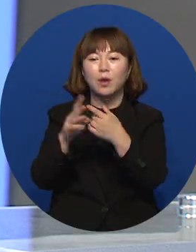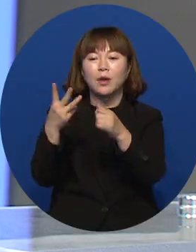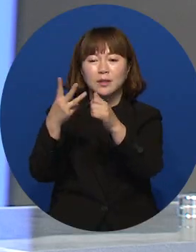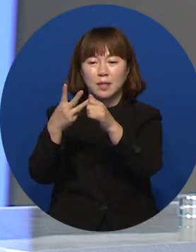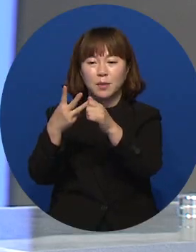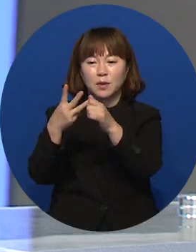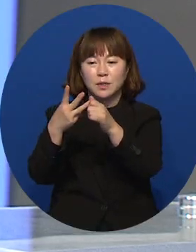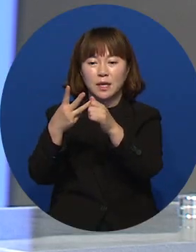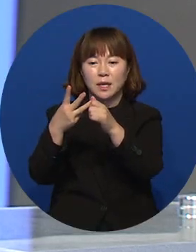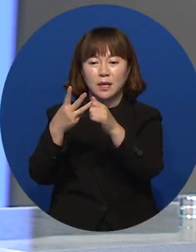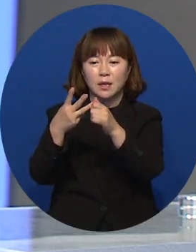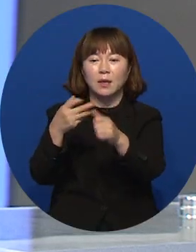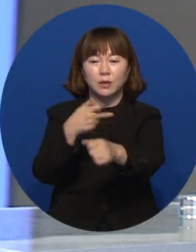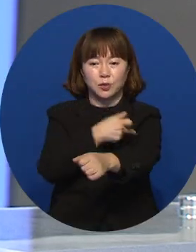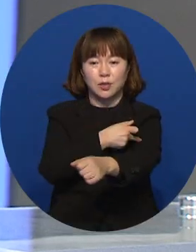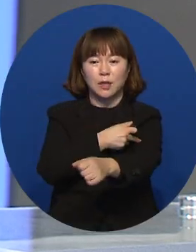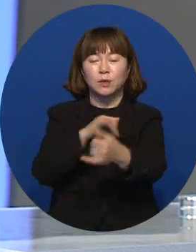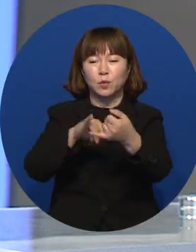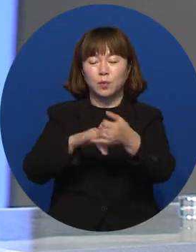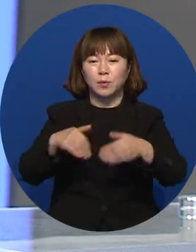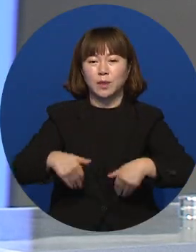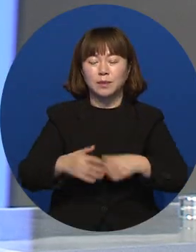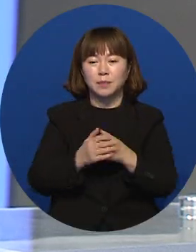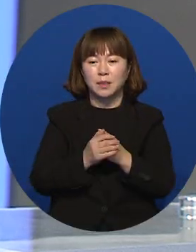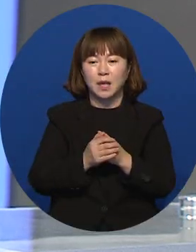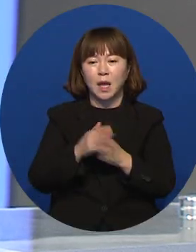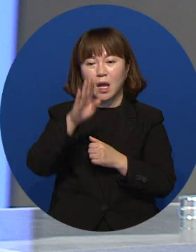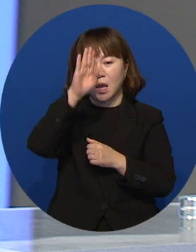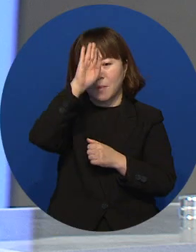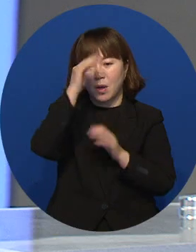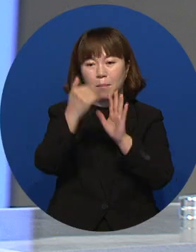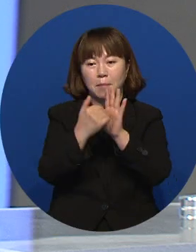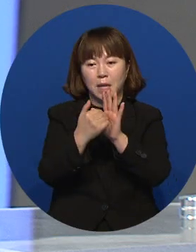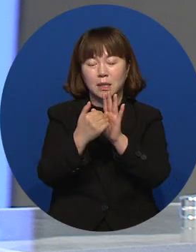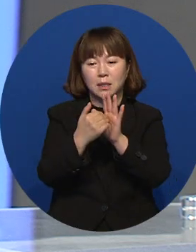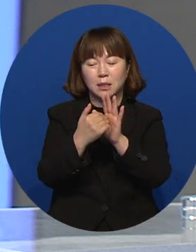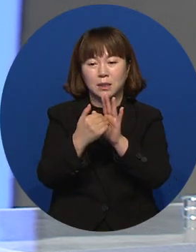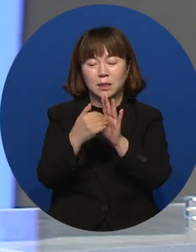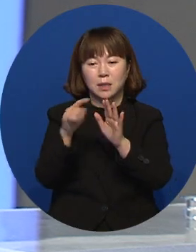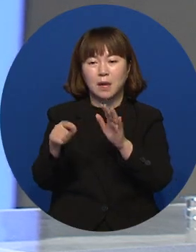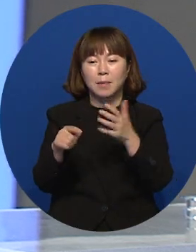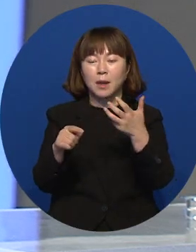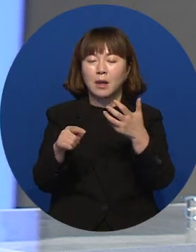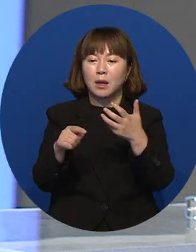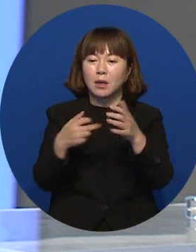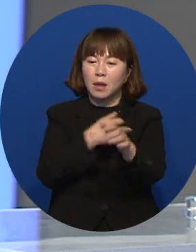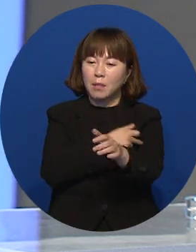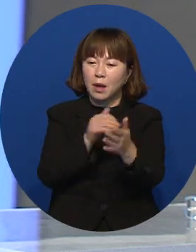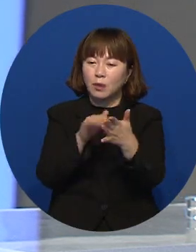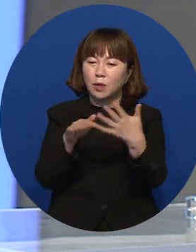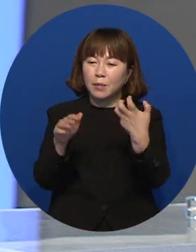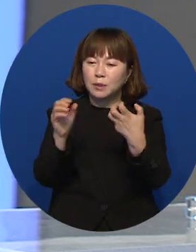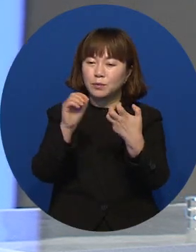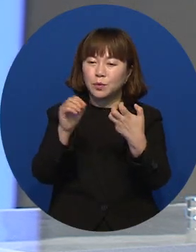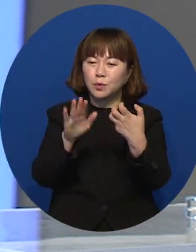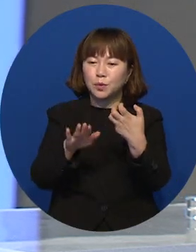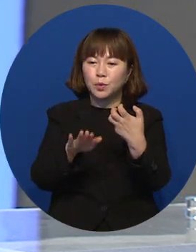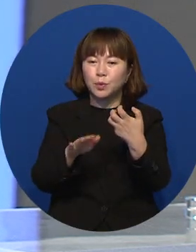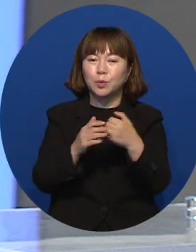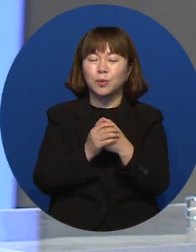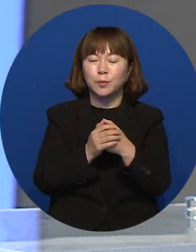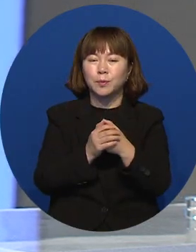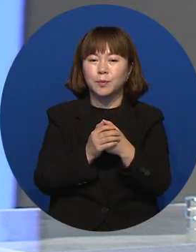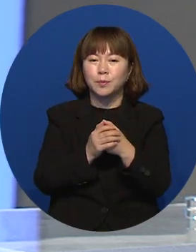즘 면역 형성이 80% 의 전부 예방 접속을 하게 되면 어 앞서도 말씀 드리죠